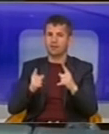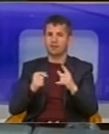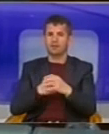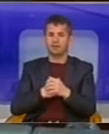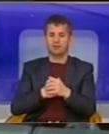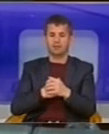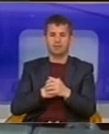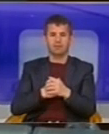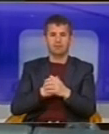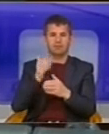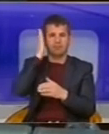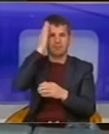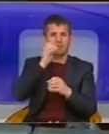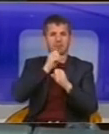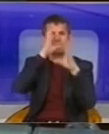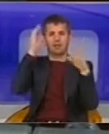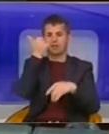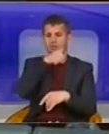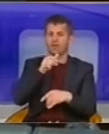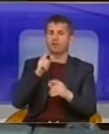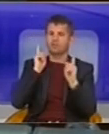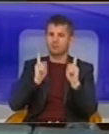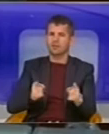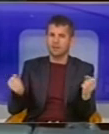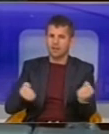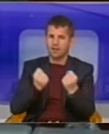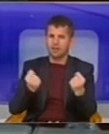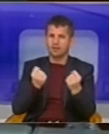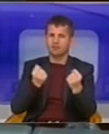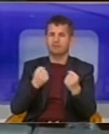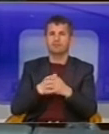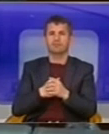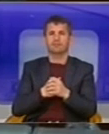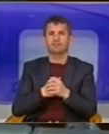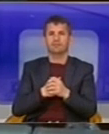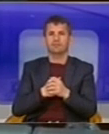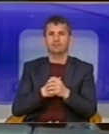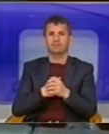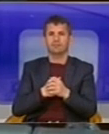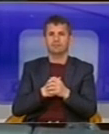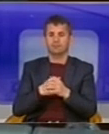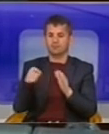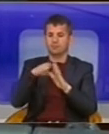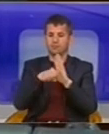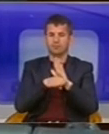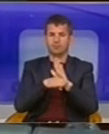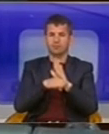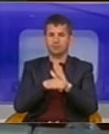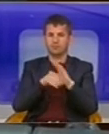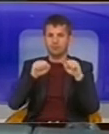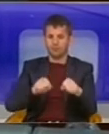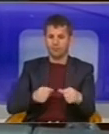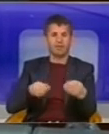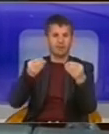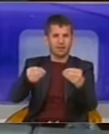e perspektives në këtë vend, për shka duhet të angazhohet shumë seriosisht. Qeveria. Ky programi qeverisë është sjell në